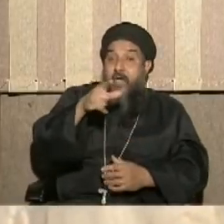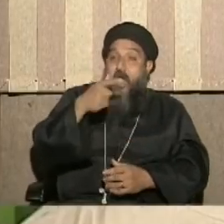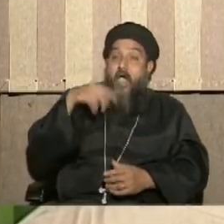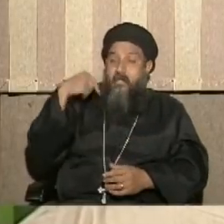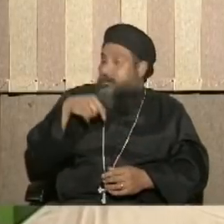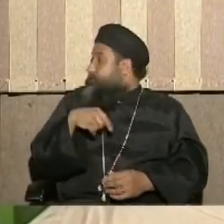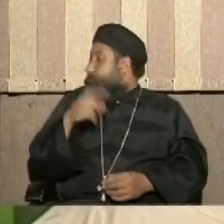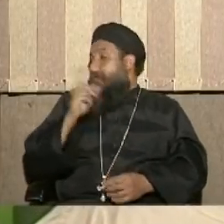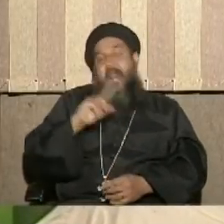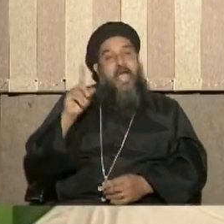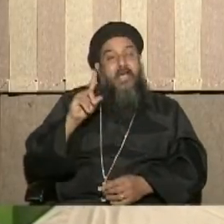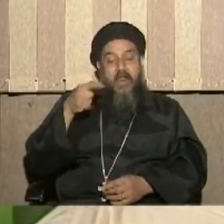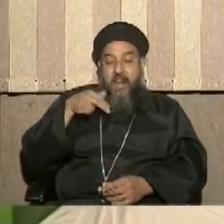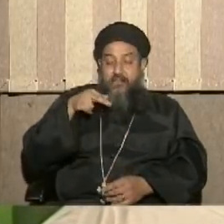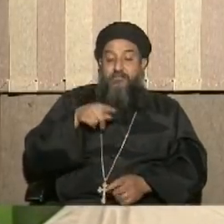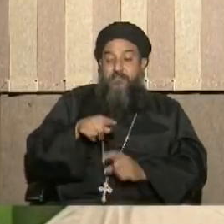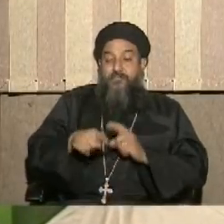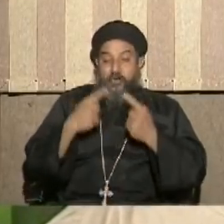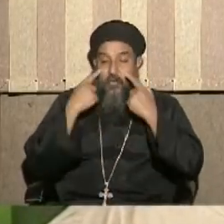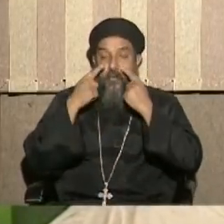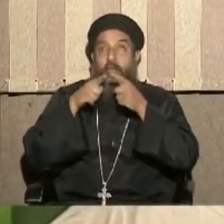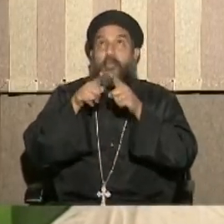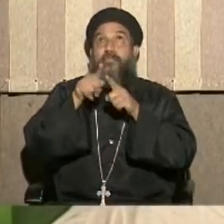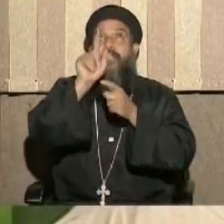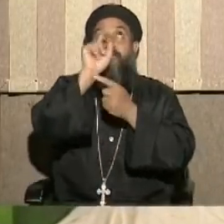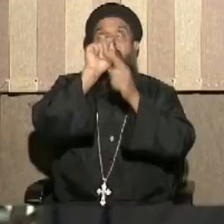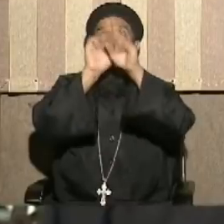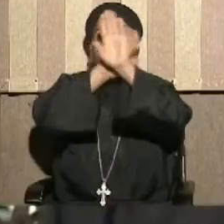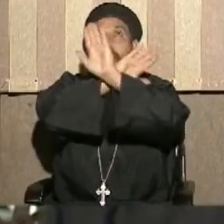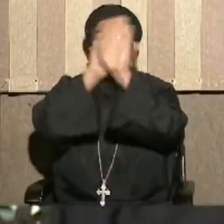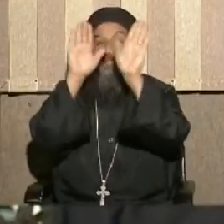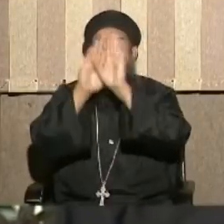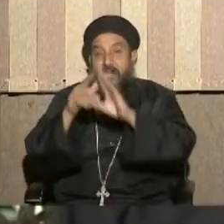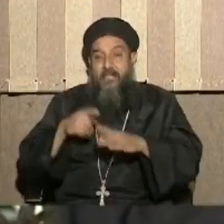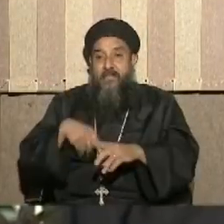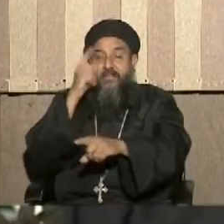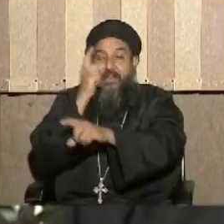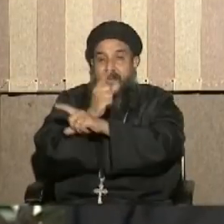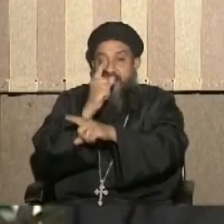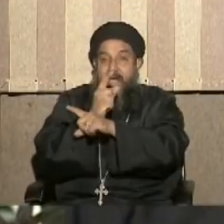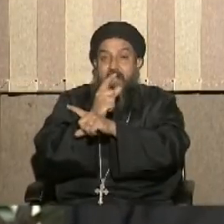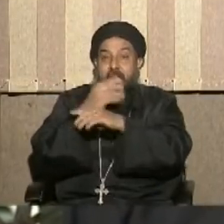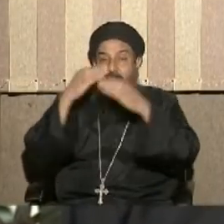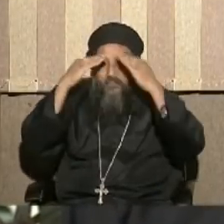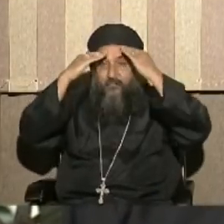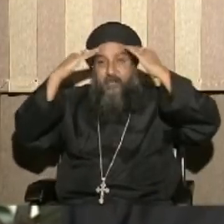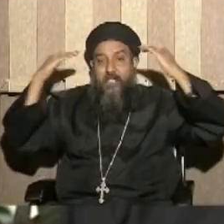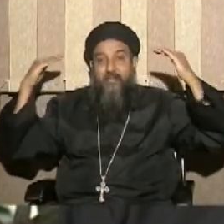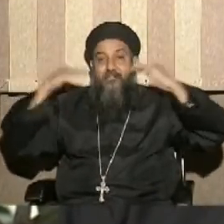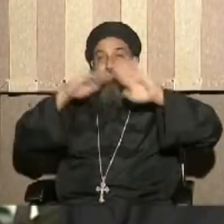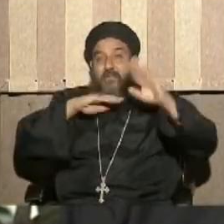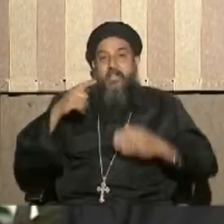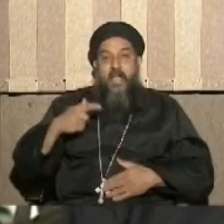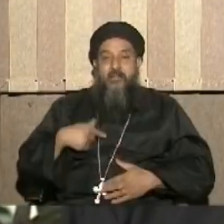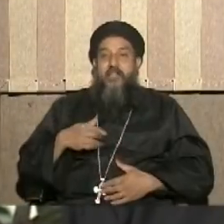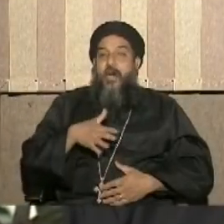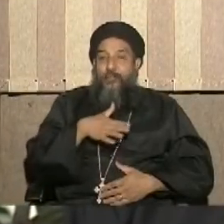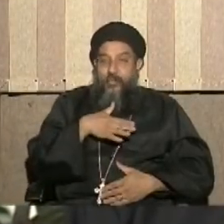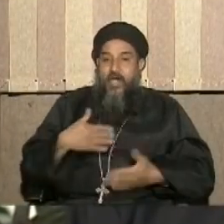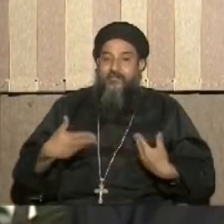لملكوت الله. يا ابانا احنا جايين نتلمذ في طريق الرهبنه. يا ولادي انا فرحان بيكوا